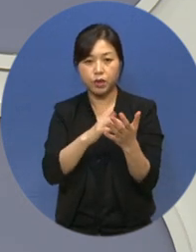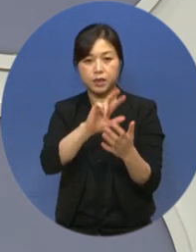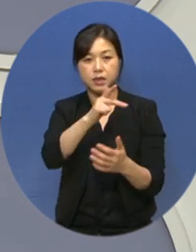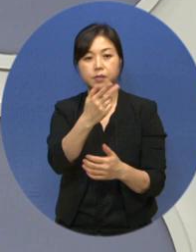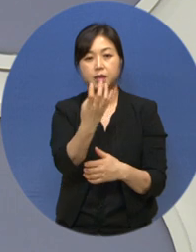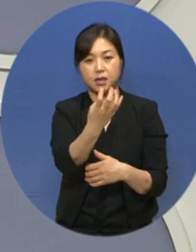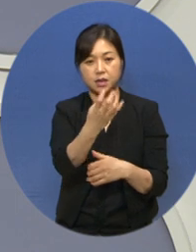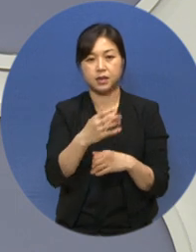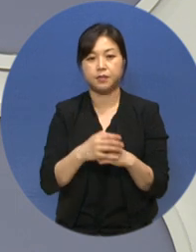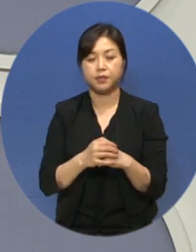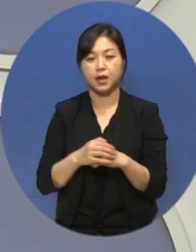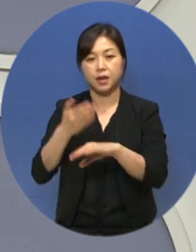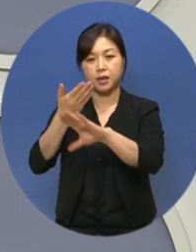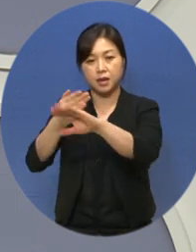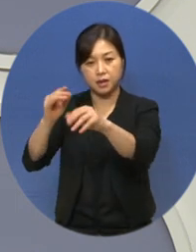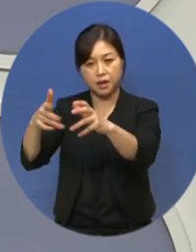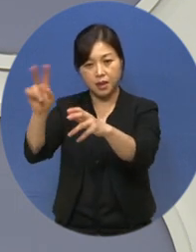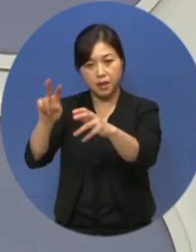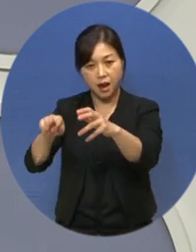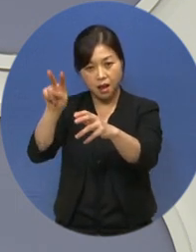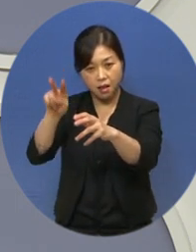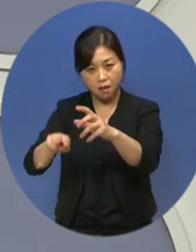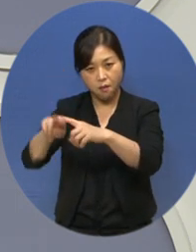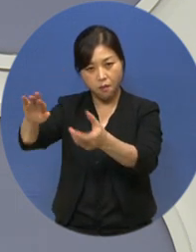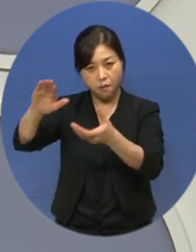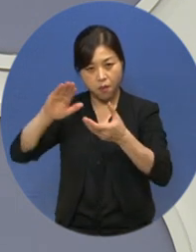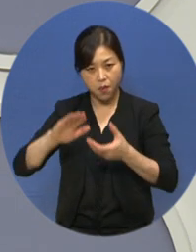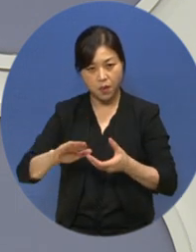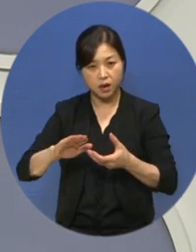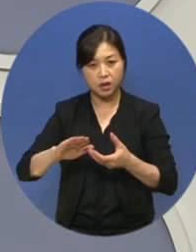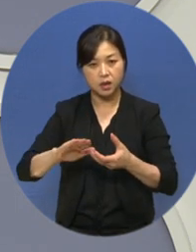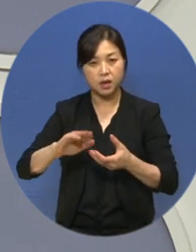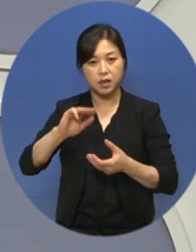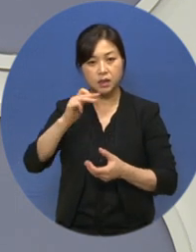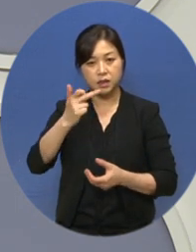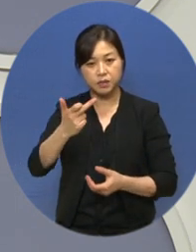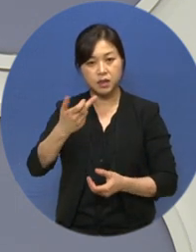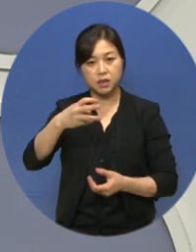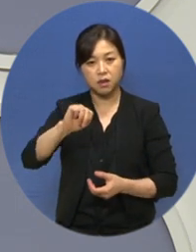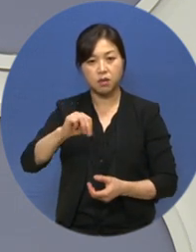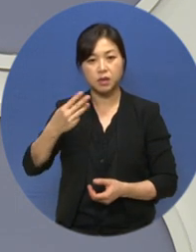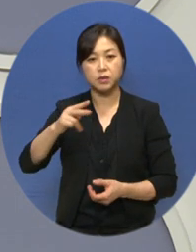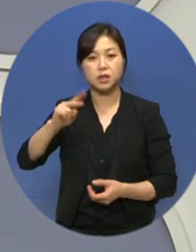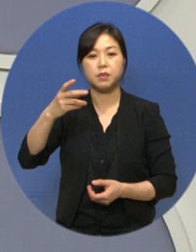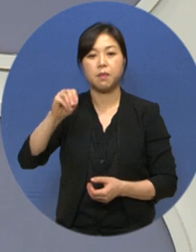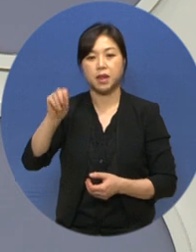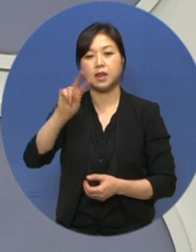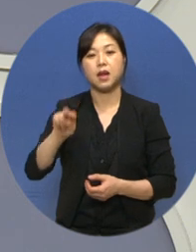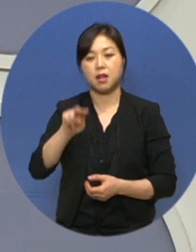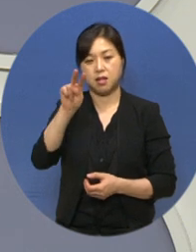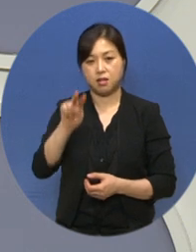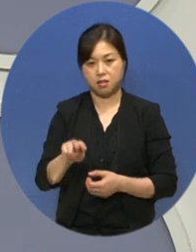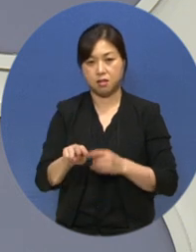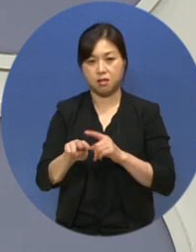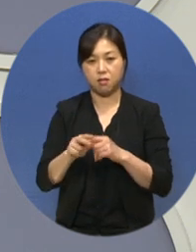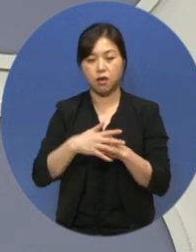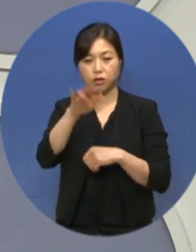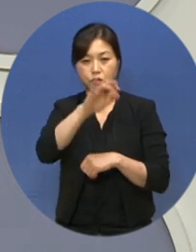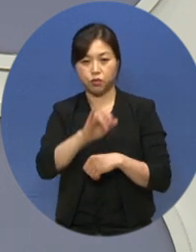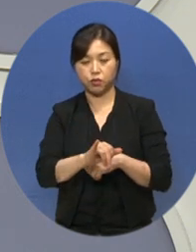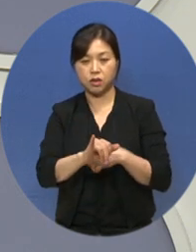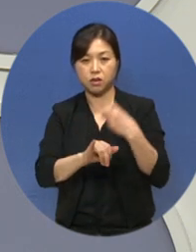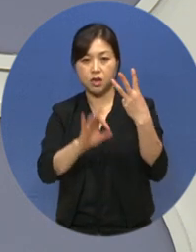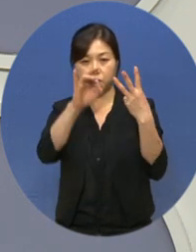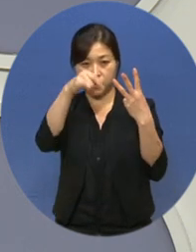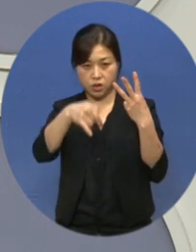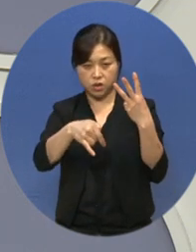외자 의 달러 도착분 만에도 1 17억 3천 2백만 달러 1930 정도로 에 기업유치와 위 자율